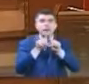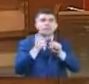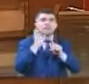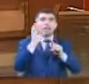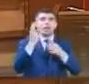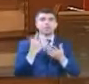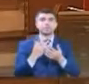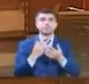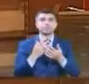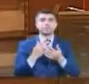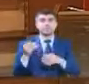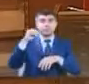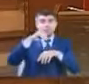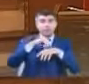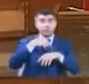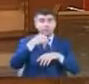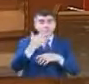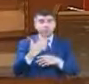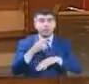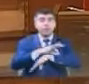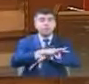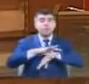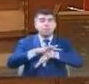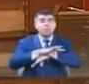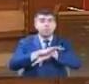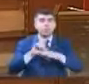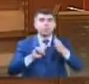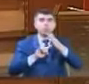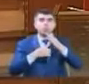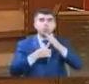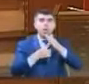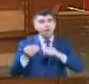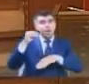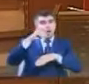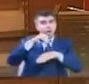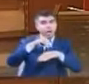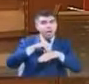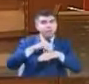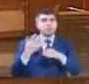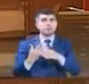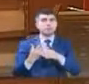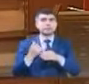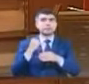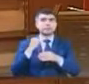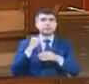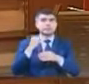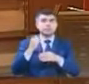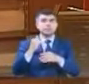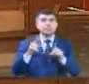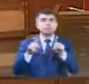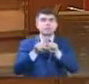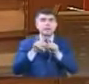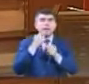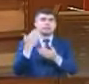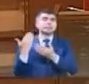كلام مردود عليه لأنه اللي وقع هو أن المكتب الوطني مرة أخرى ما وقع له تتسبب فيه المسؤوليات السابقه